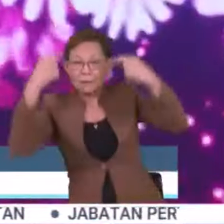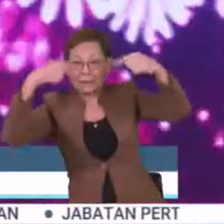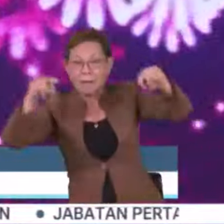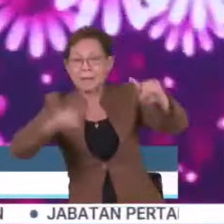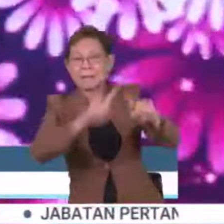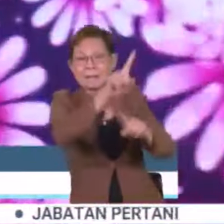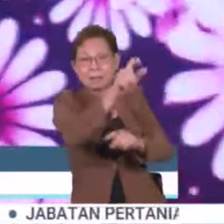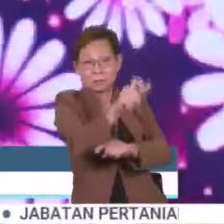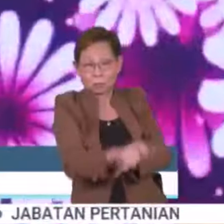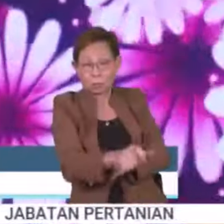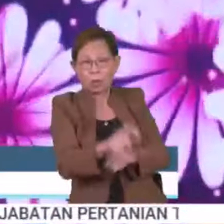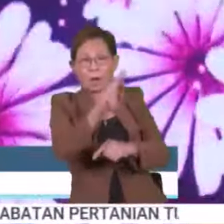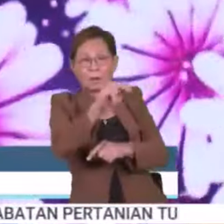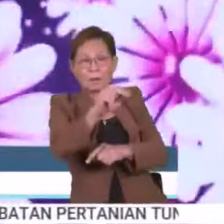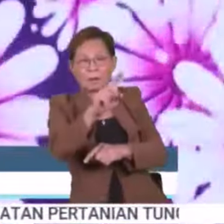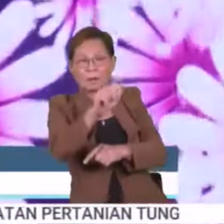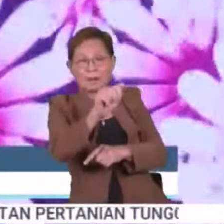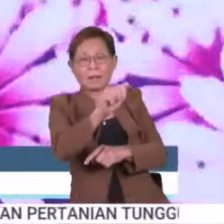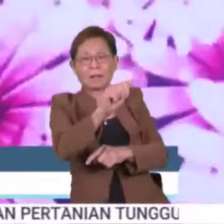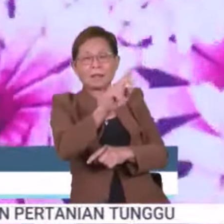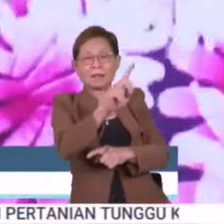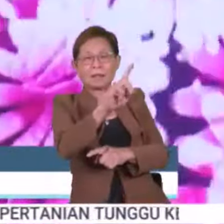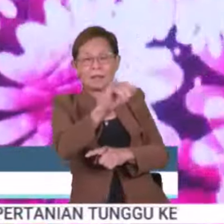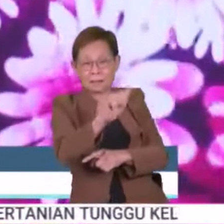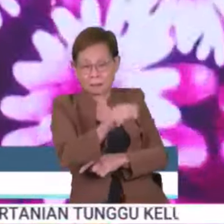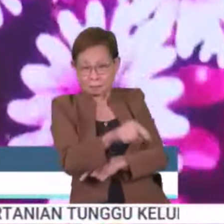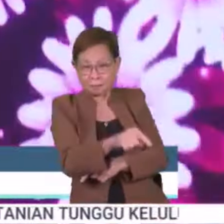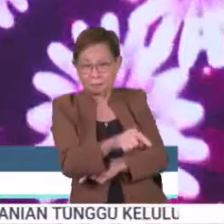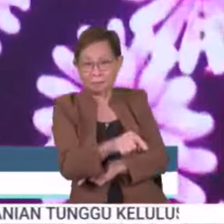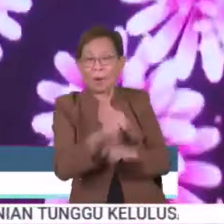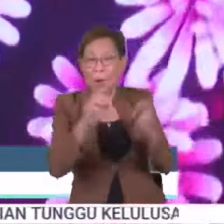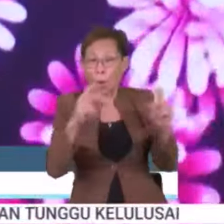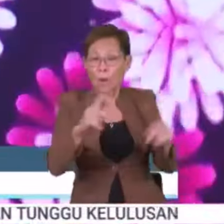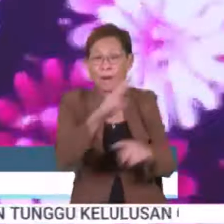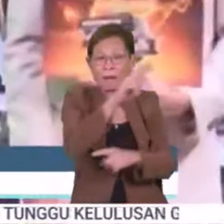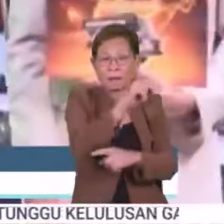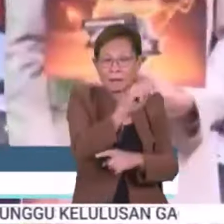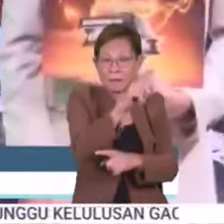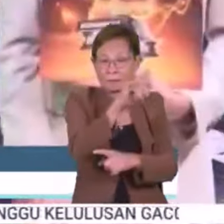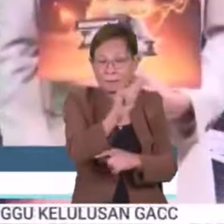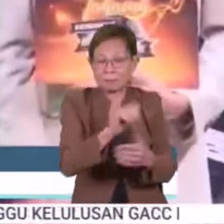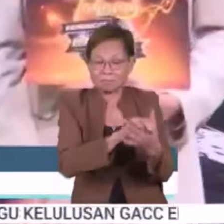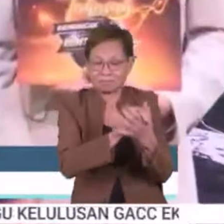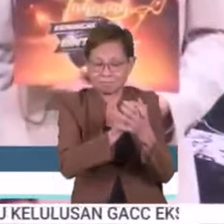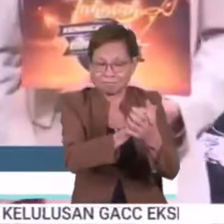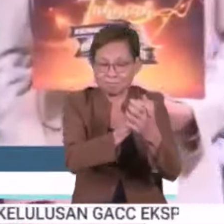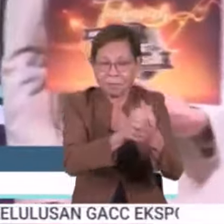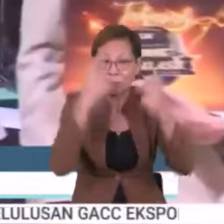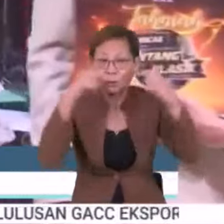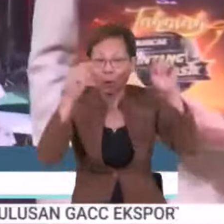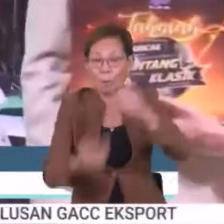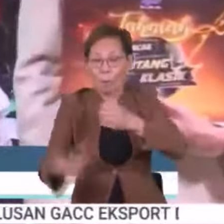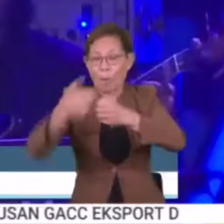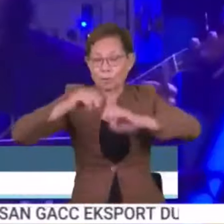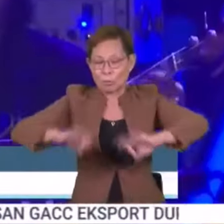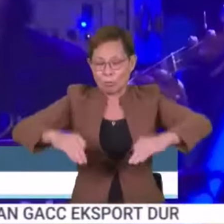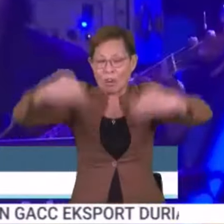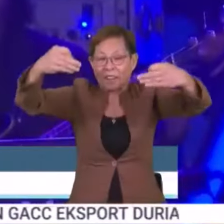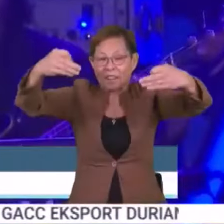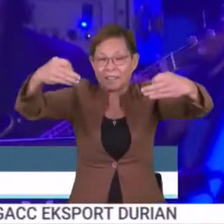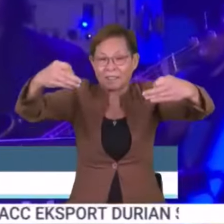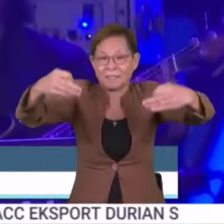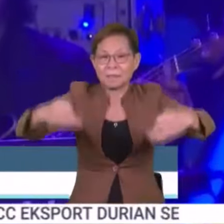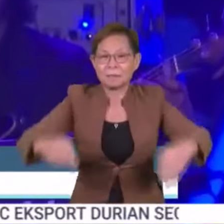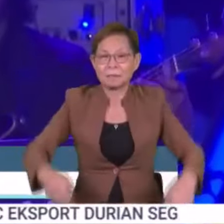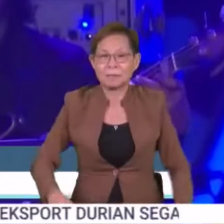satunya adalah n Nadia okey Nadia tahniah telah berjaya Mara ke peringkat